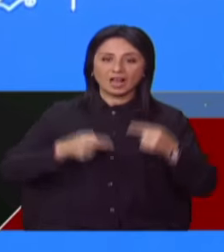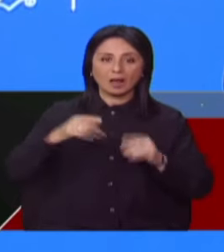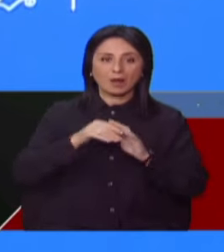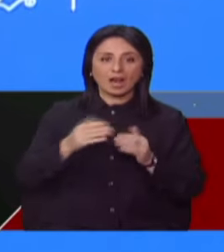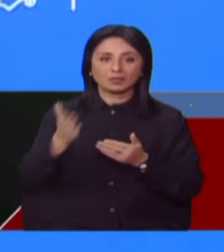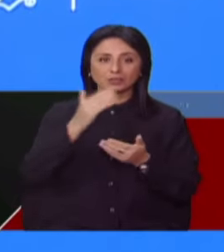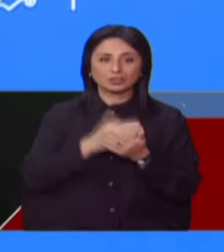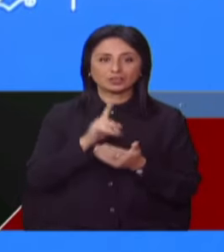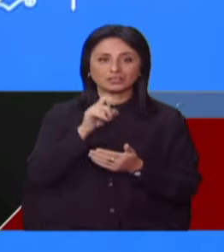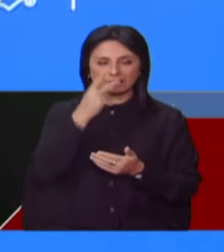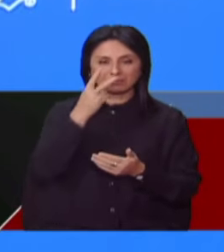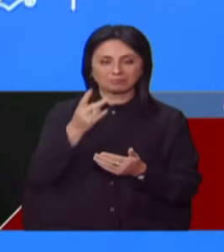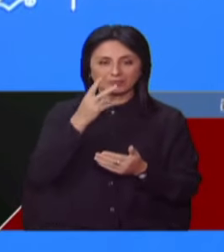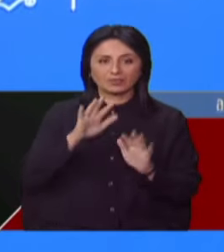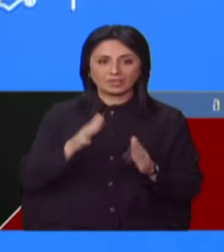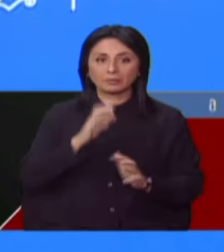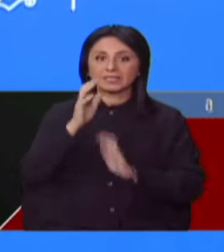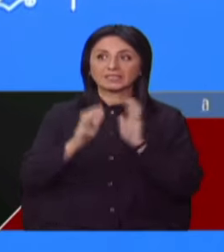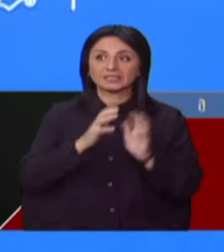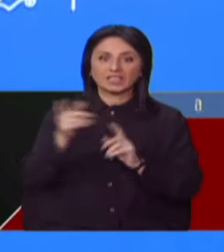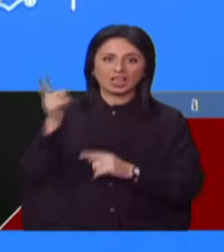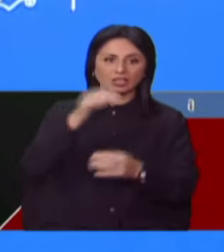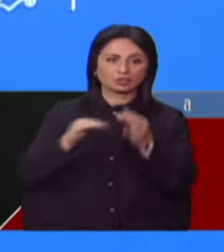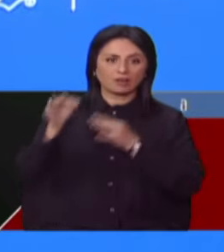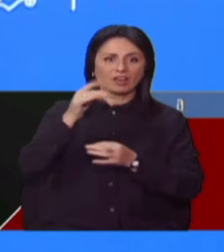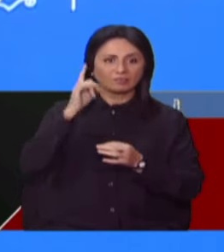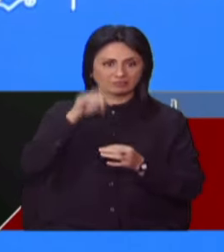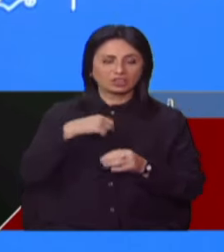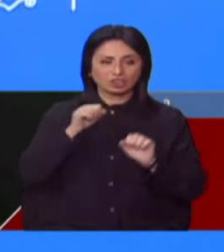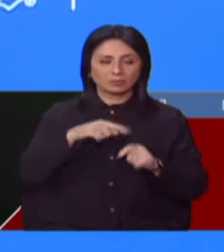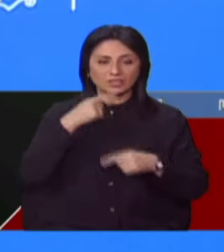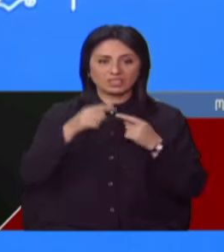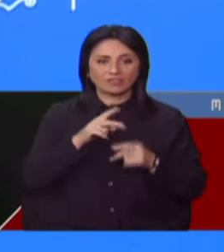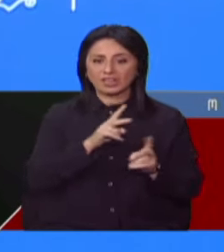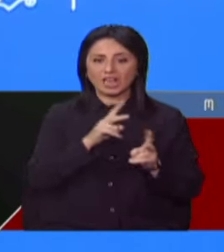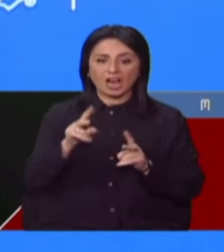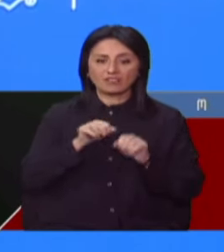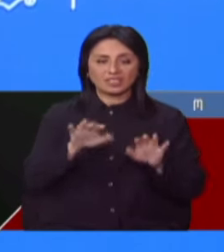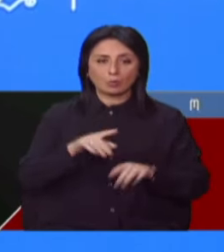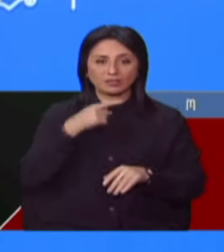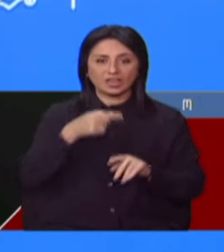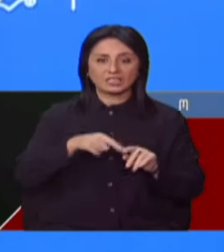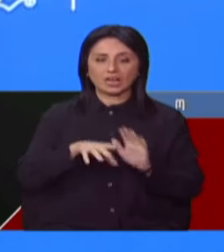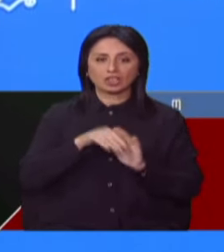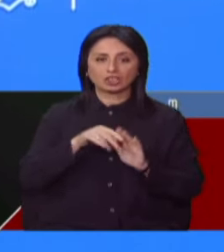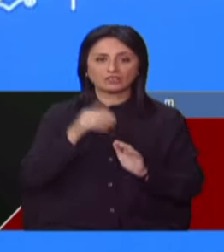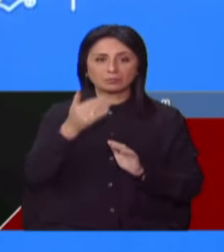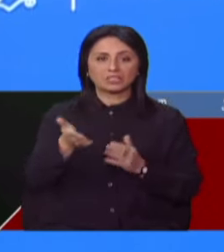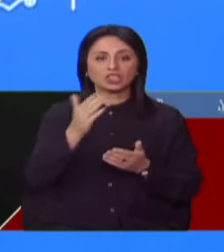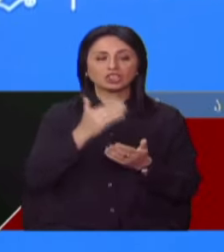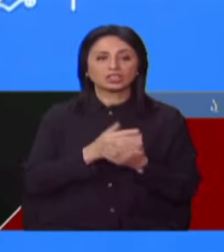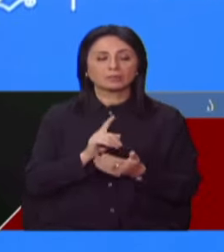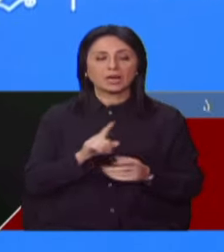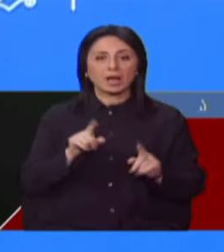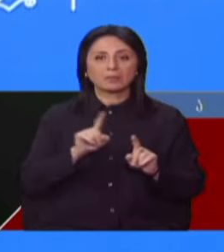არჩევნების შედეგების გამოცხადების შემდეგ ხდება. საერთაშორისო გამოხმაურებასაც ვეცნობი და შემეძლო თქვა რომ არავის გაუბედავს იმის თქმა რომ ეს არჩევნები და მისი შედეგები